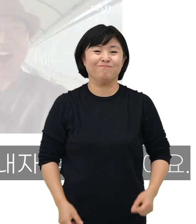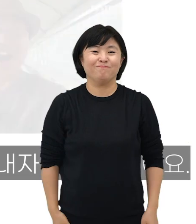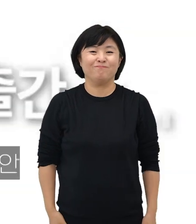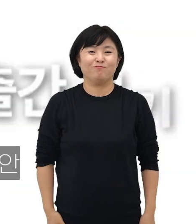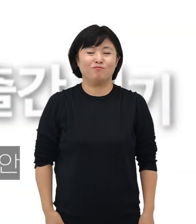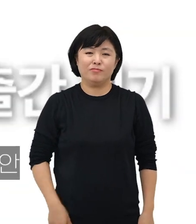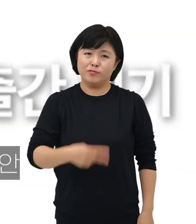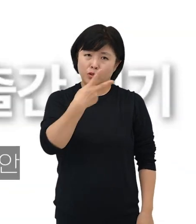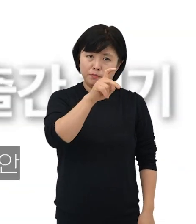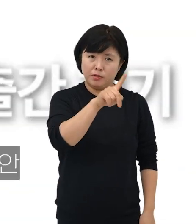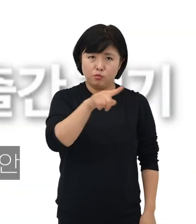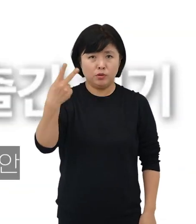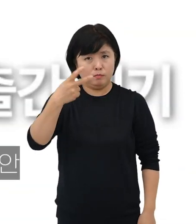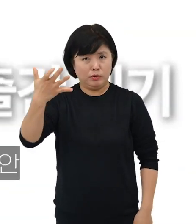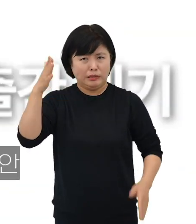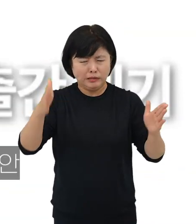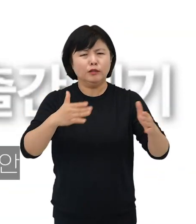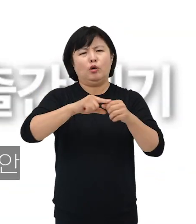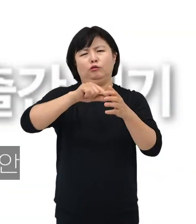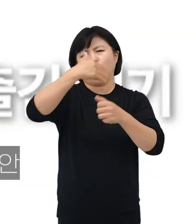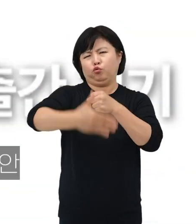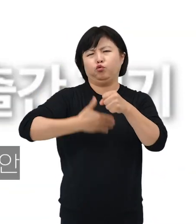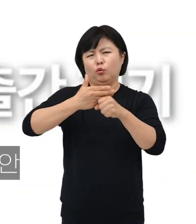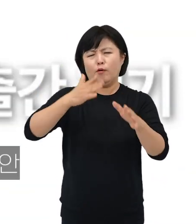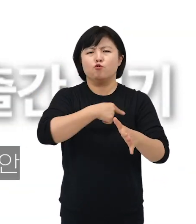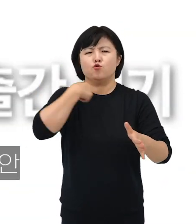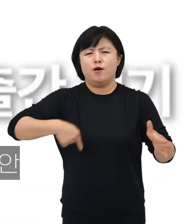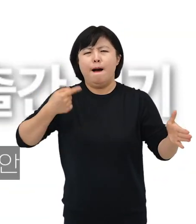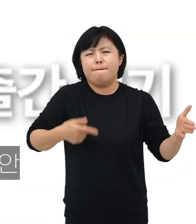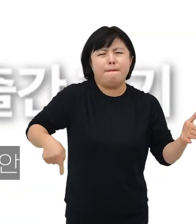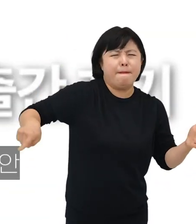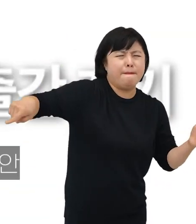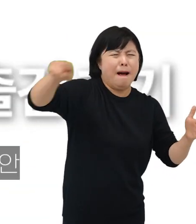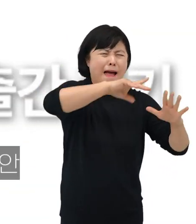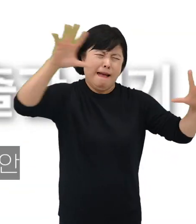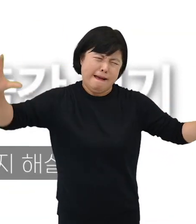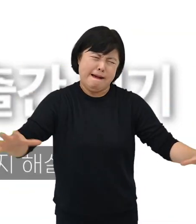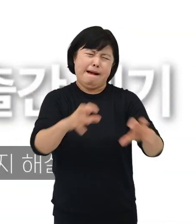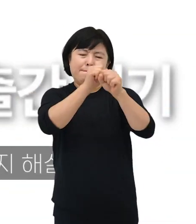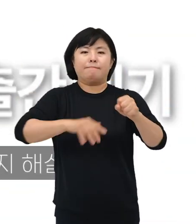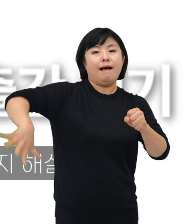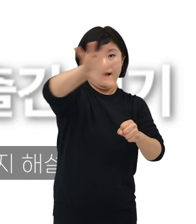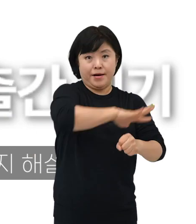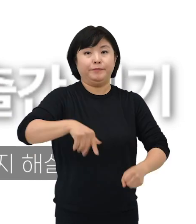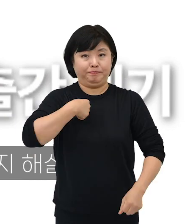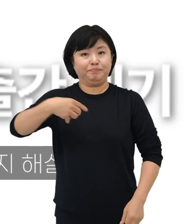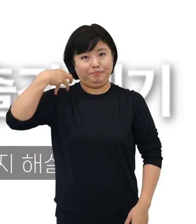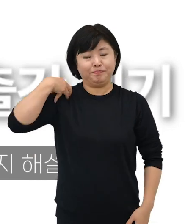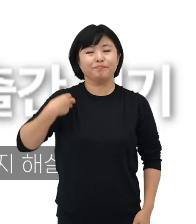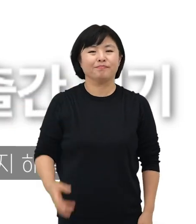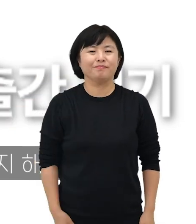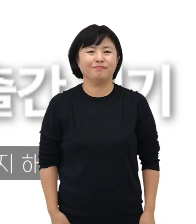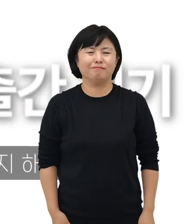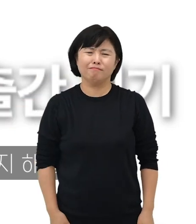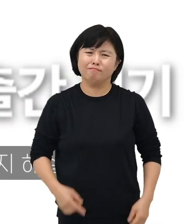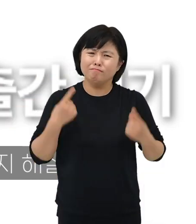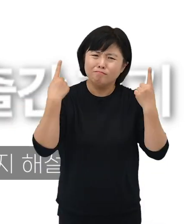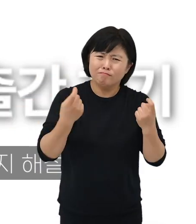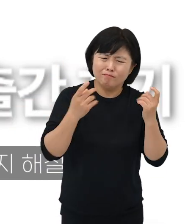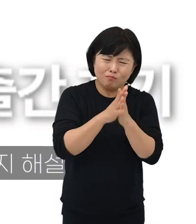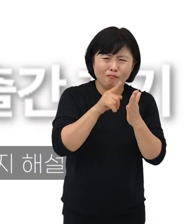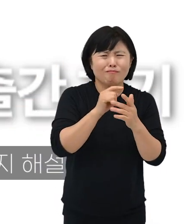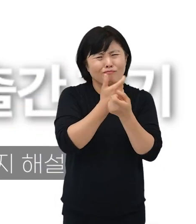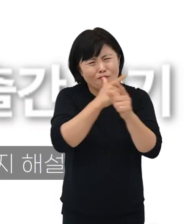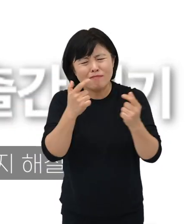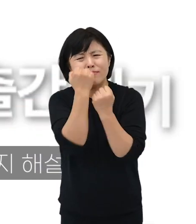했어요. 2011년부터 2019년까지 장장 9년 동안 중국 전역을 망라하다시피 했죠. 여행지에 대한 여러